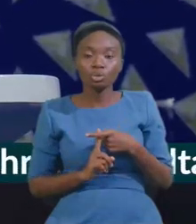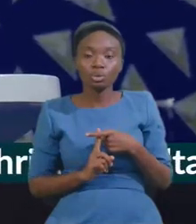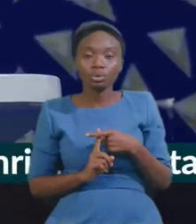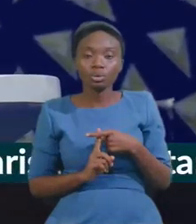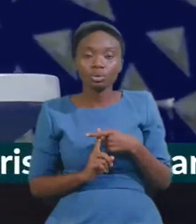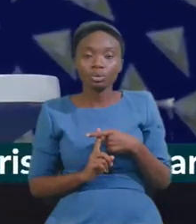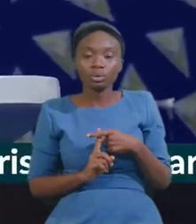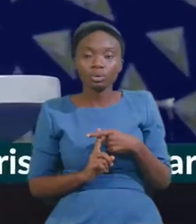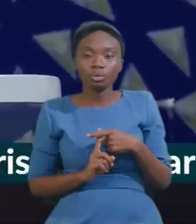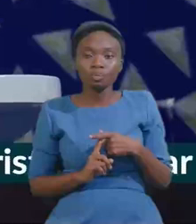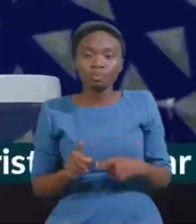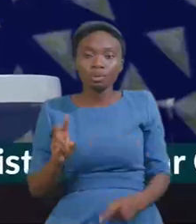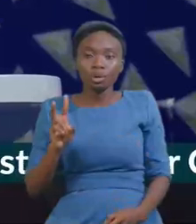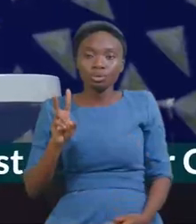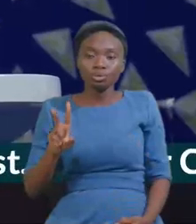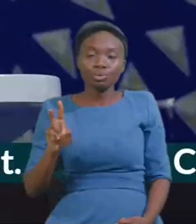plus,